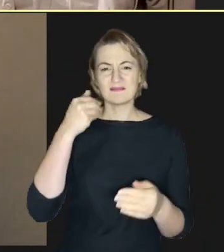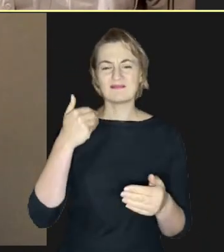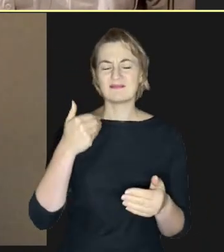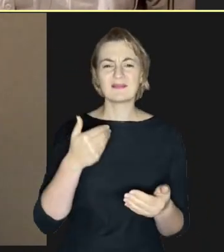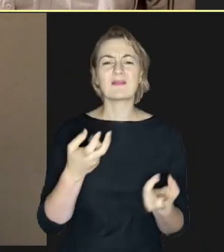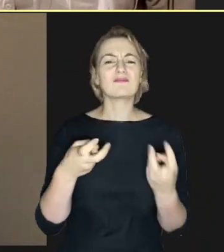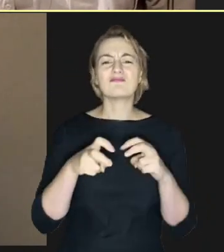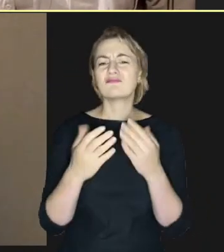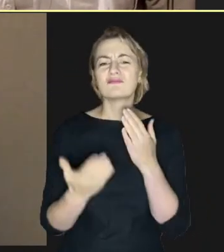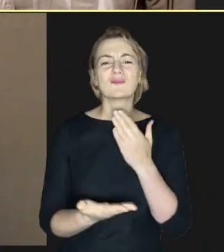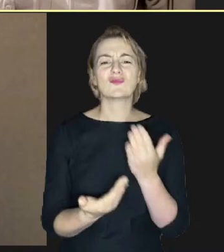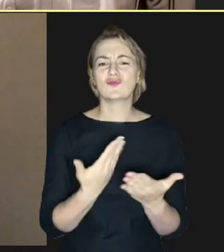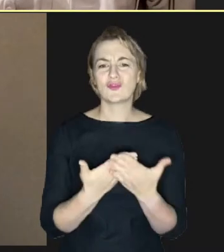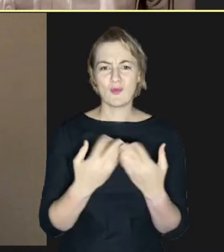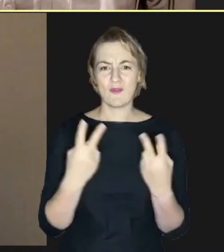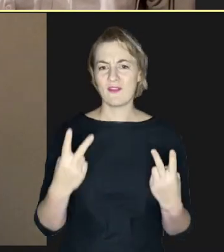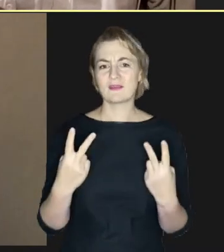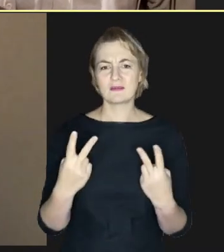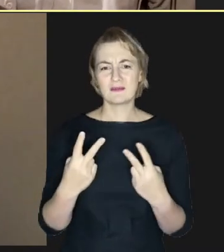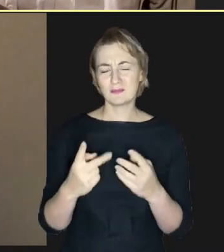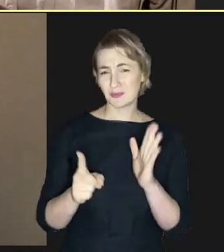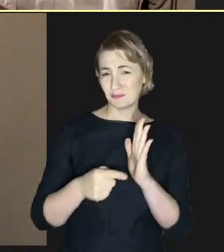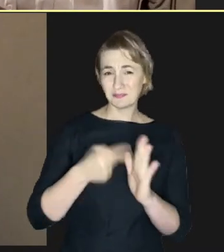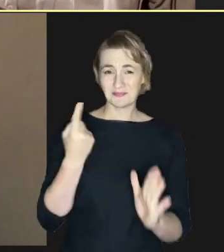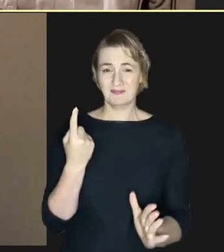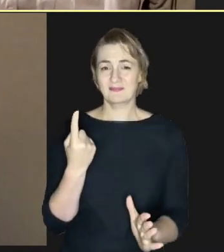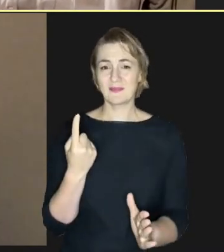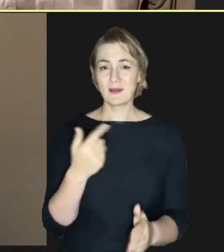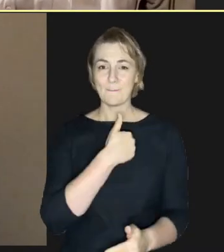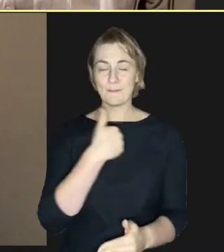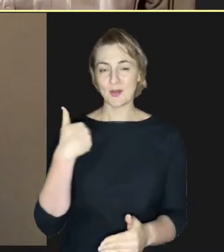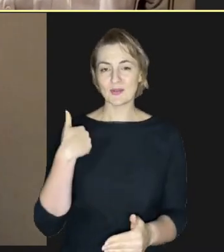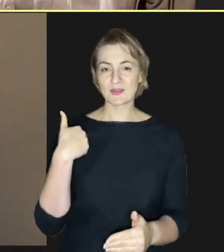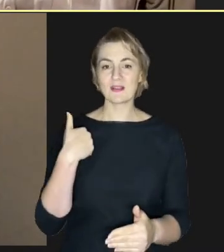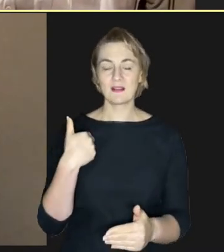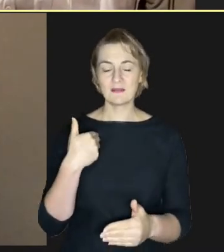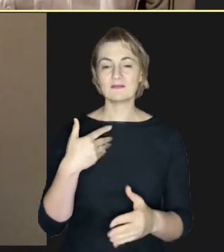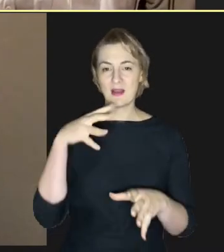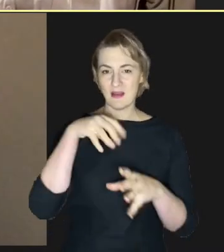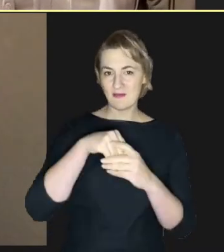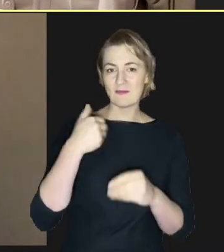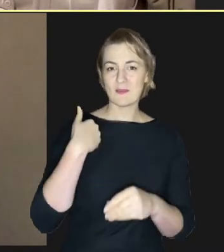w Polsce placówki stosujące psychoterapię.